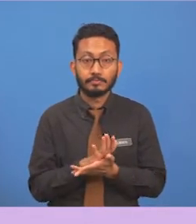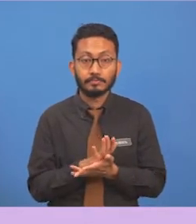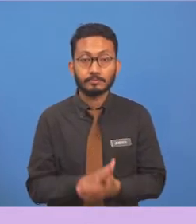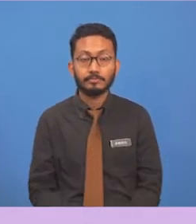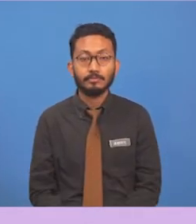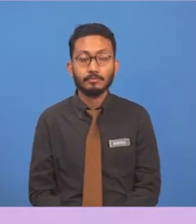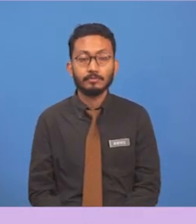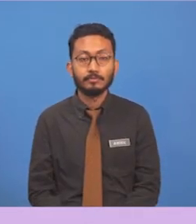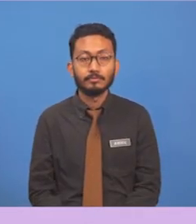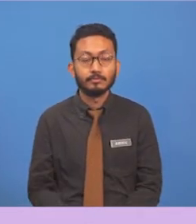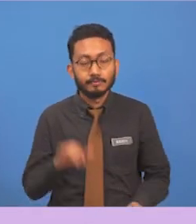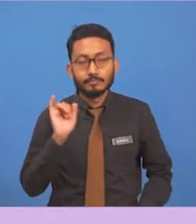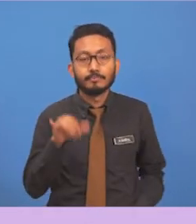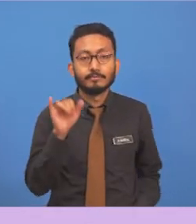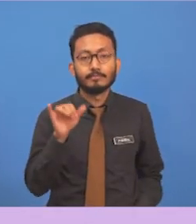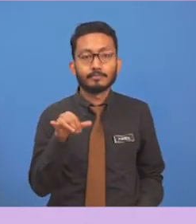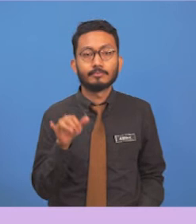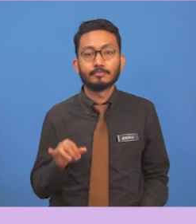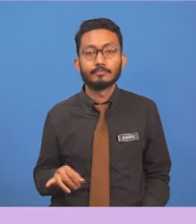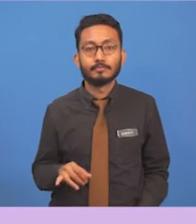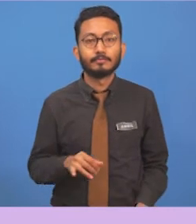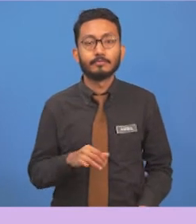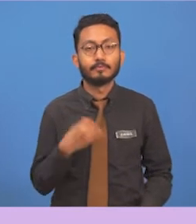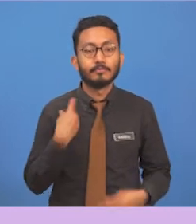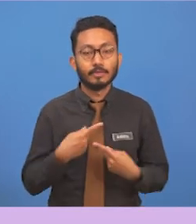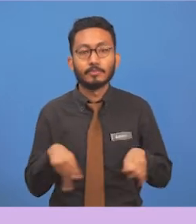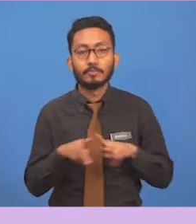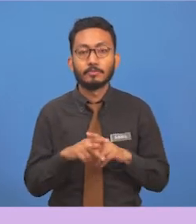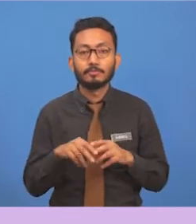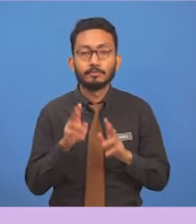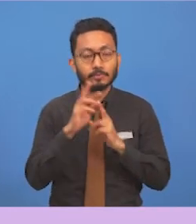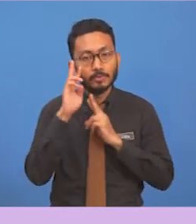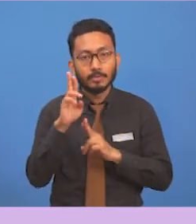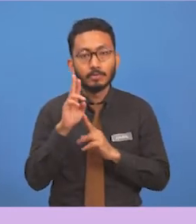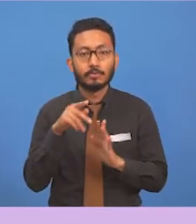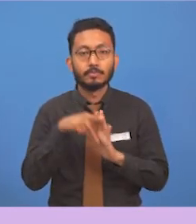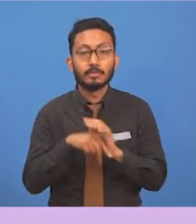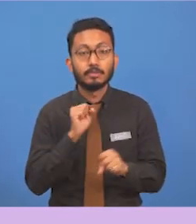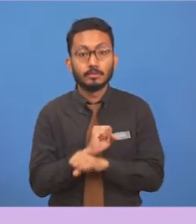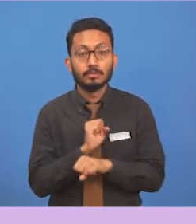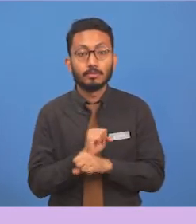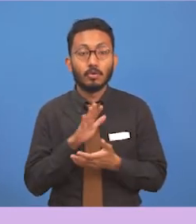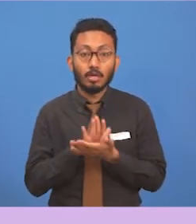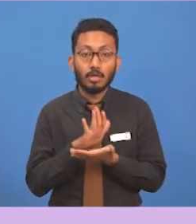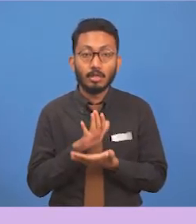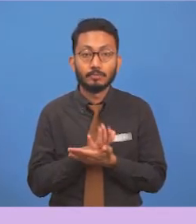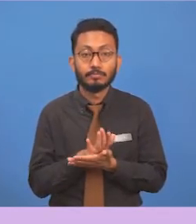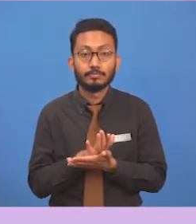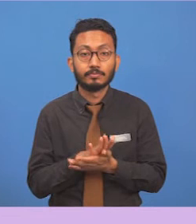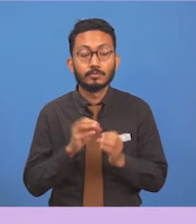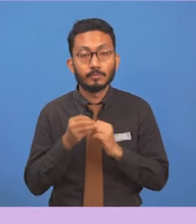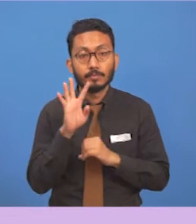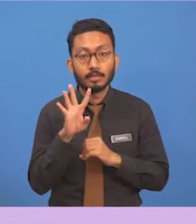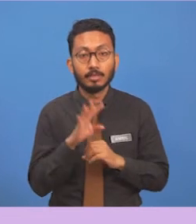jawabannya Yap kita perlu menghormati pekerja sekolah 4 haddaqah